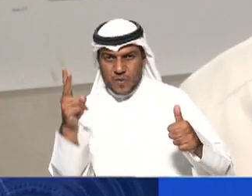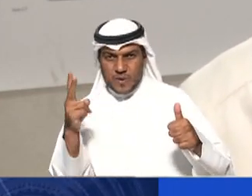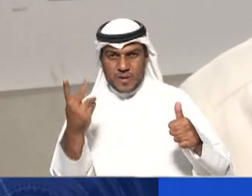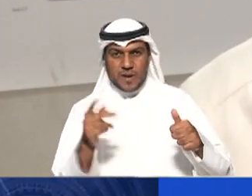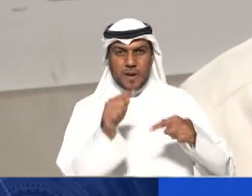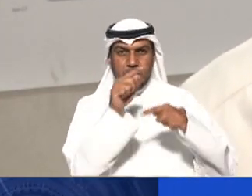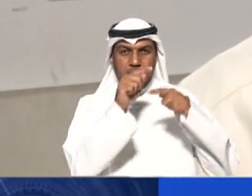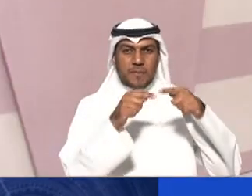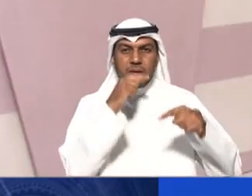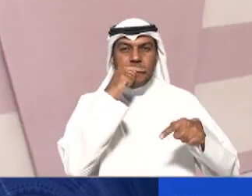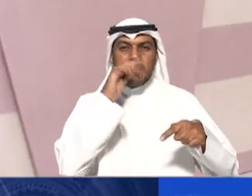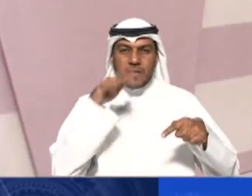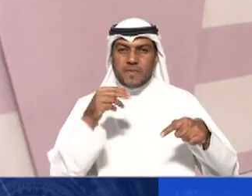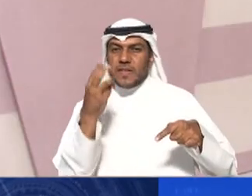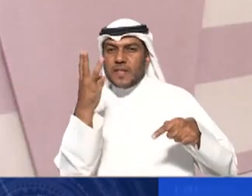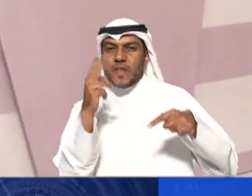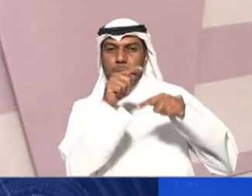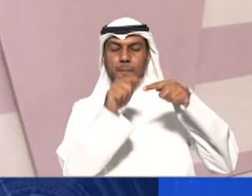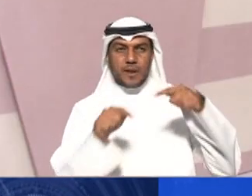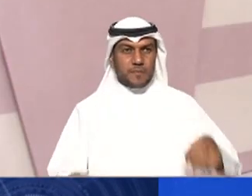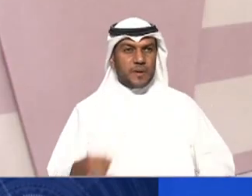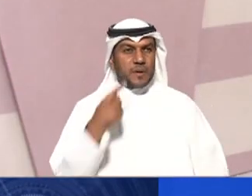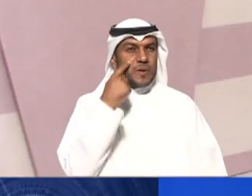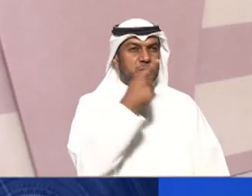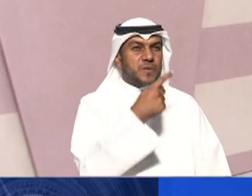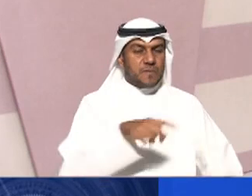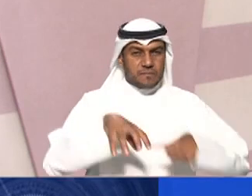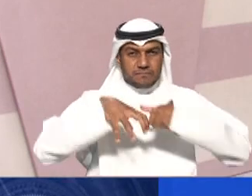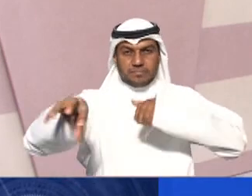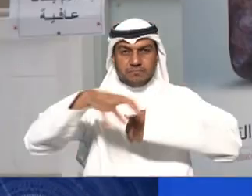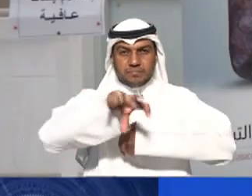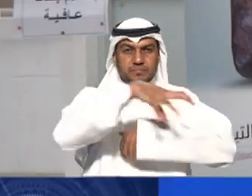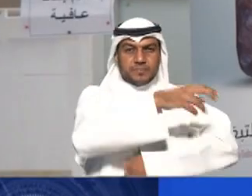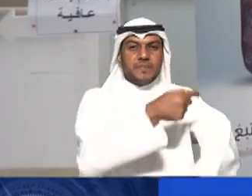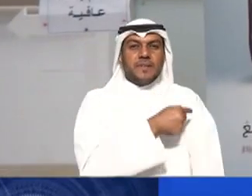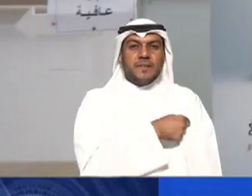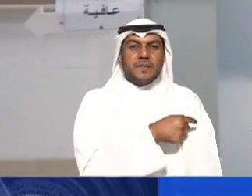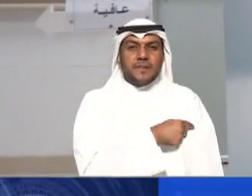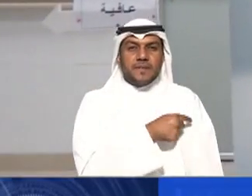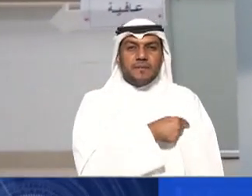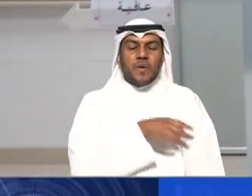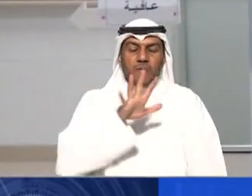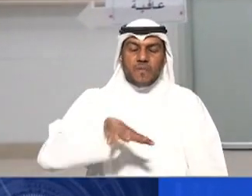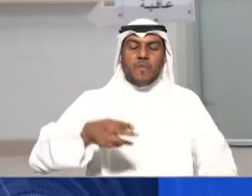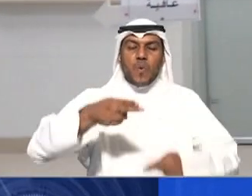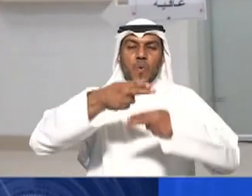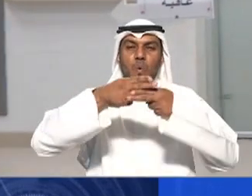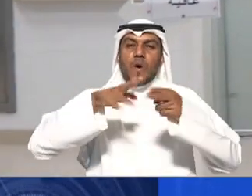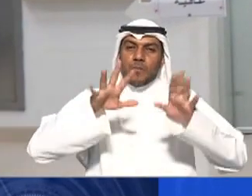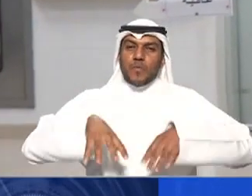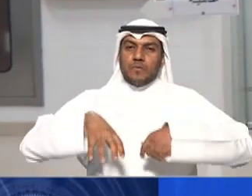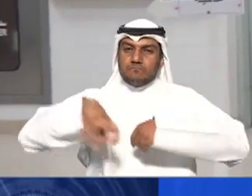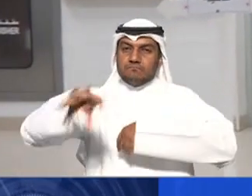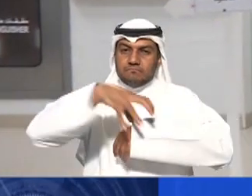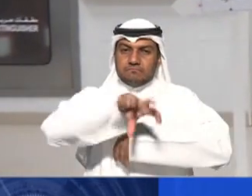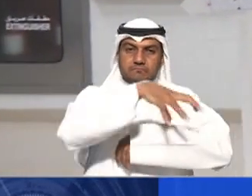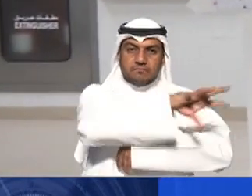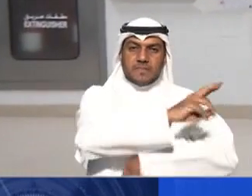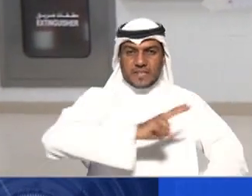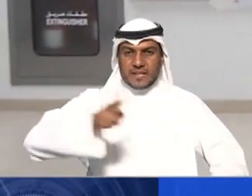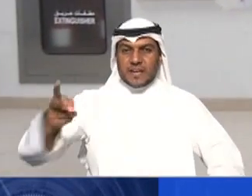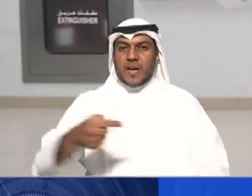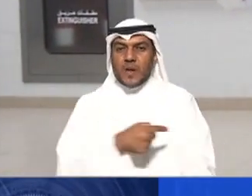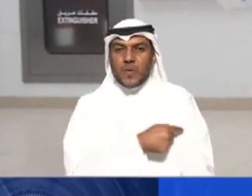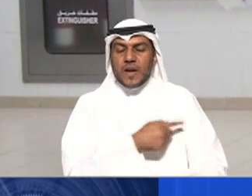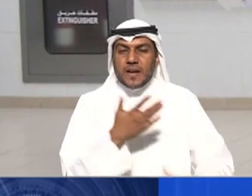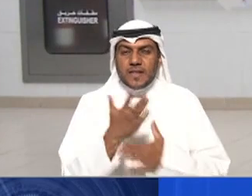8% الفتيات. 7 عيادات لمكافحة التدخين موزعة في مختلف المناطق الصحية تقدم خدمات الإقلاع